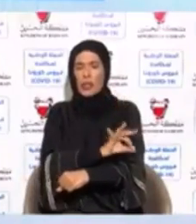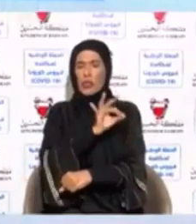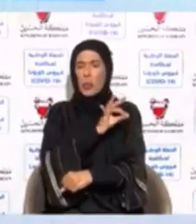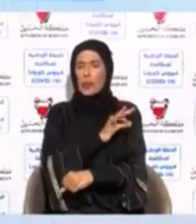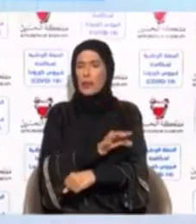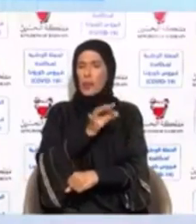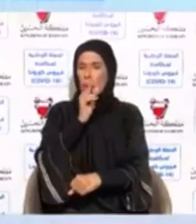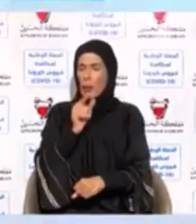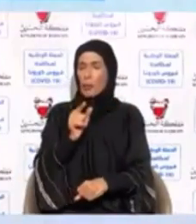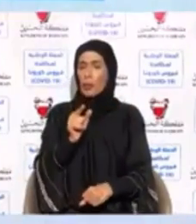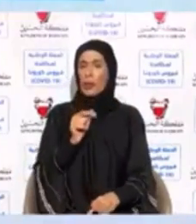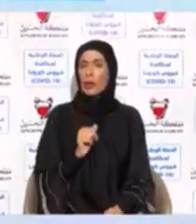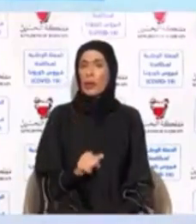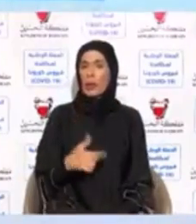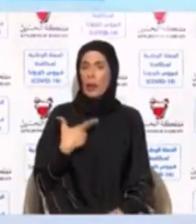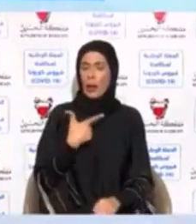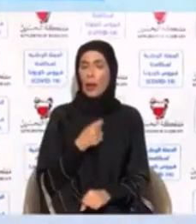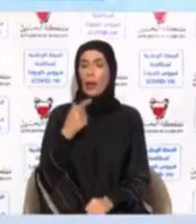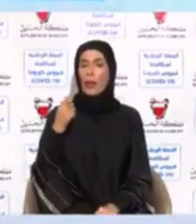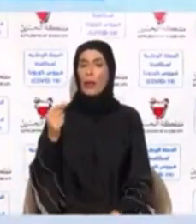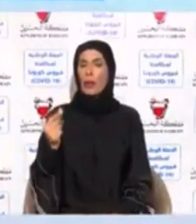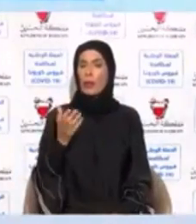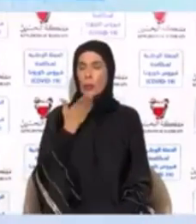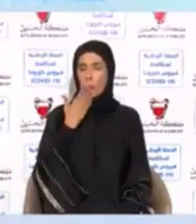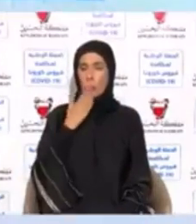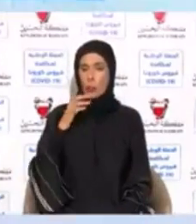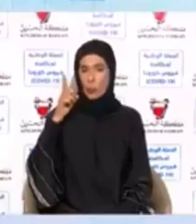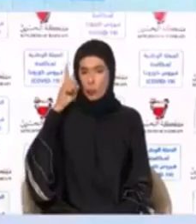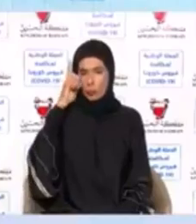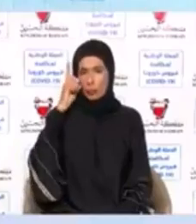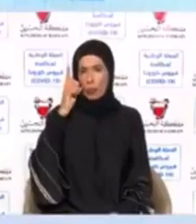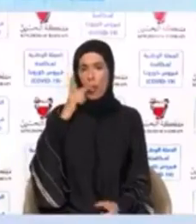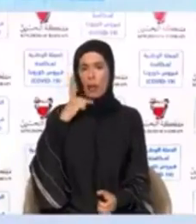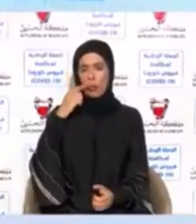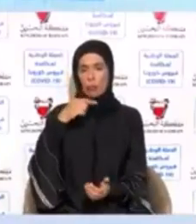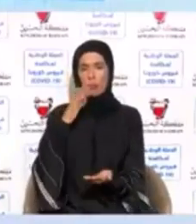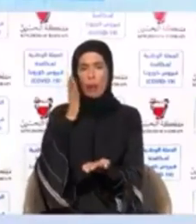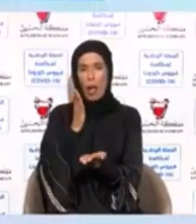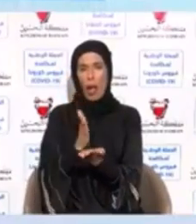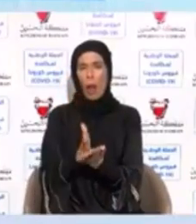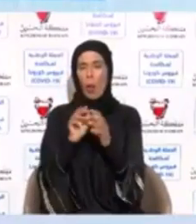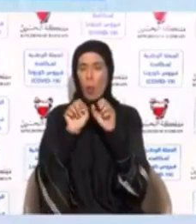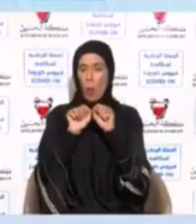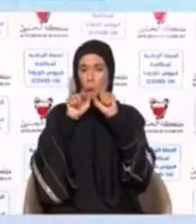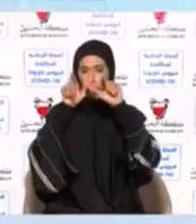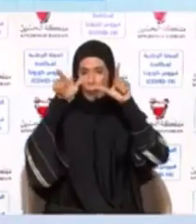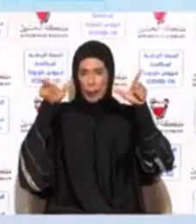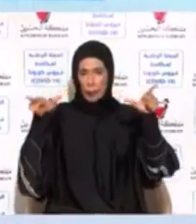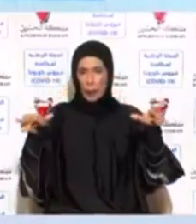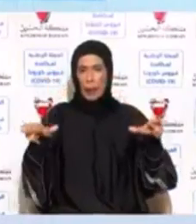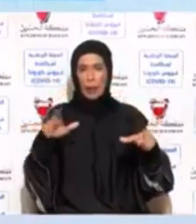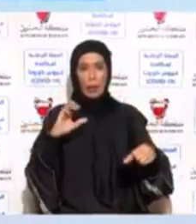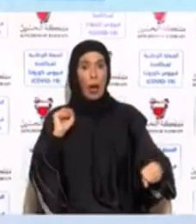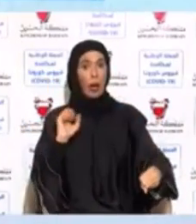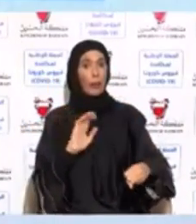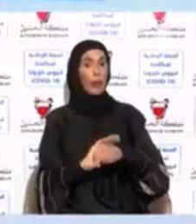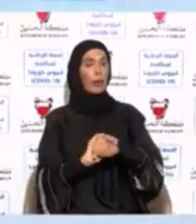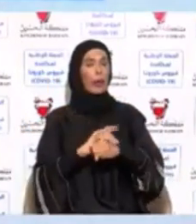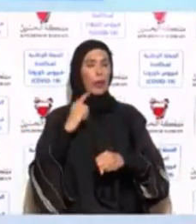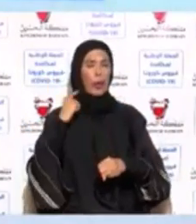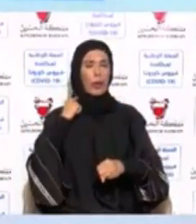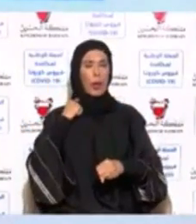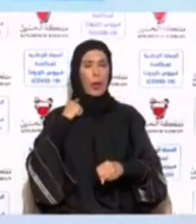دائما أقول حق أي شخص أني عن اللقاحات، أقول له احنا الحمد لله المصداقية الشفافية والإثبات العلمي هو